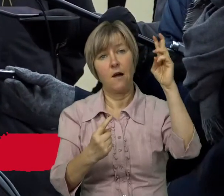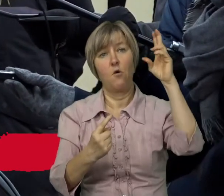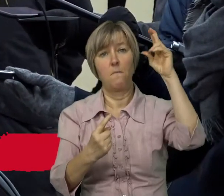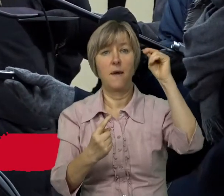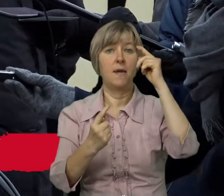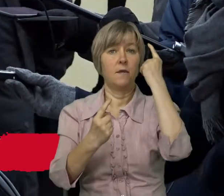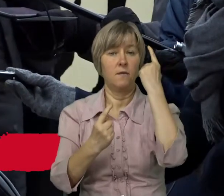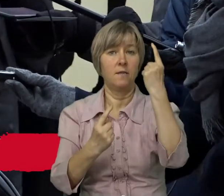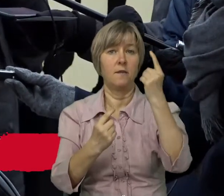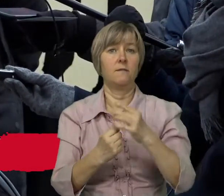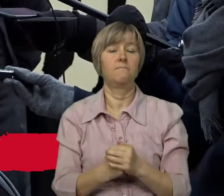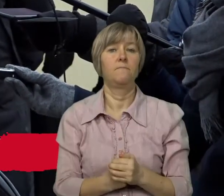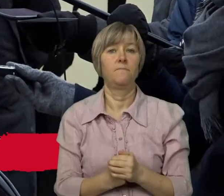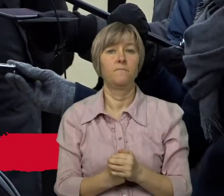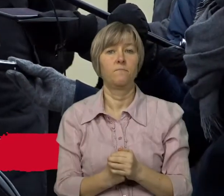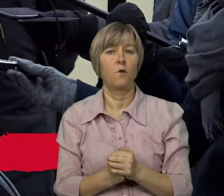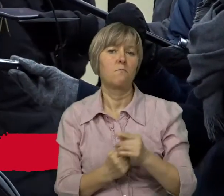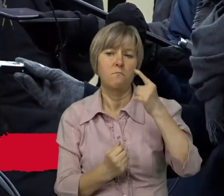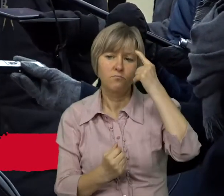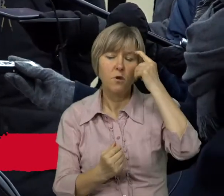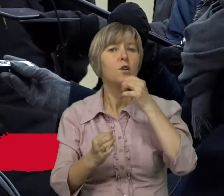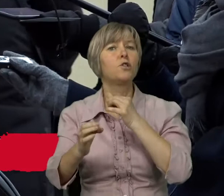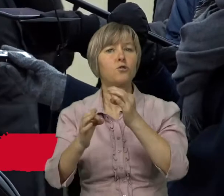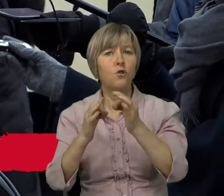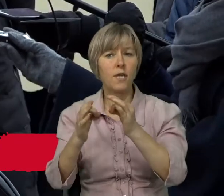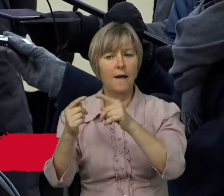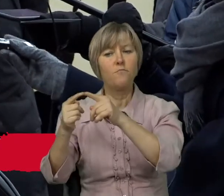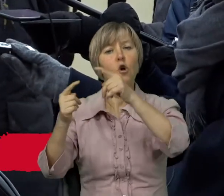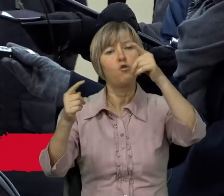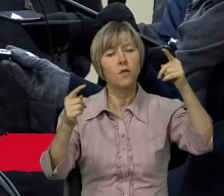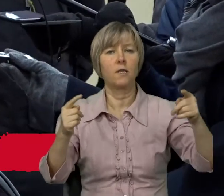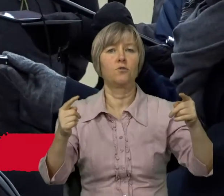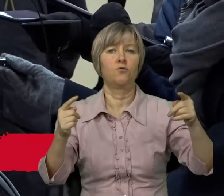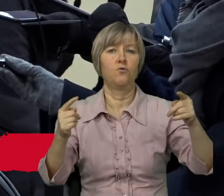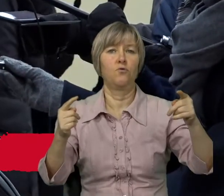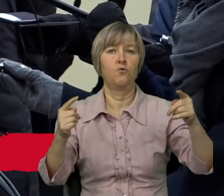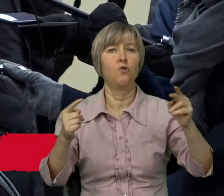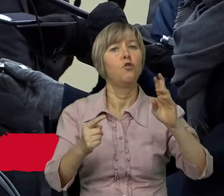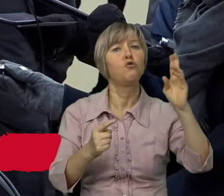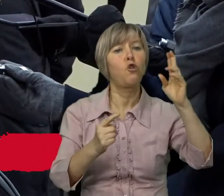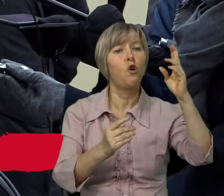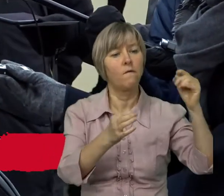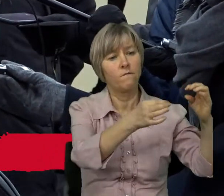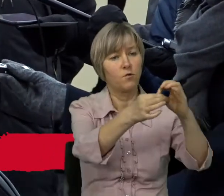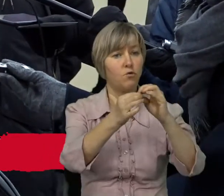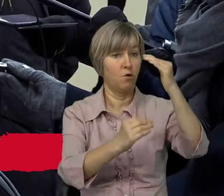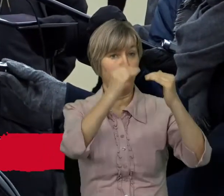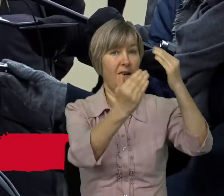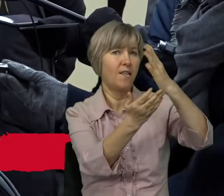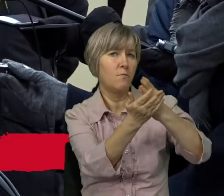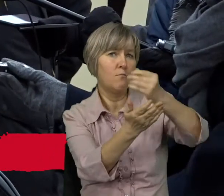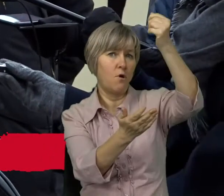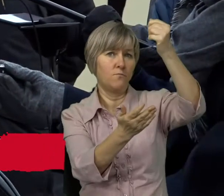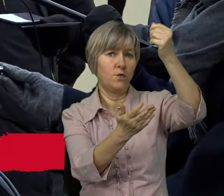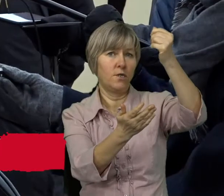Historia. Jest to rys historyczny tych, którzy budowali ten pomnik,